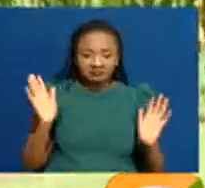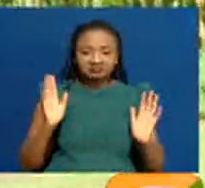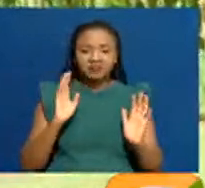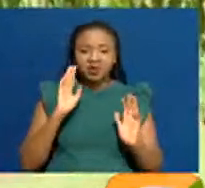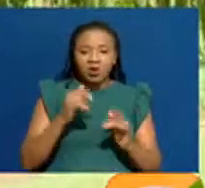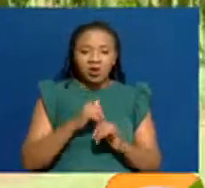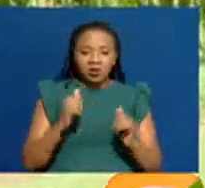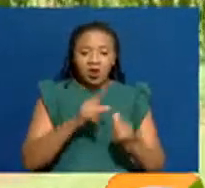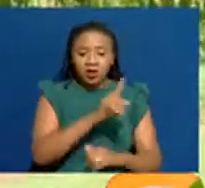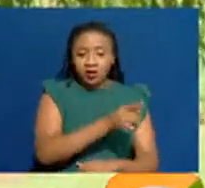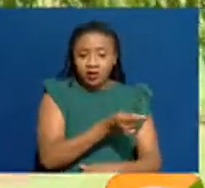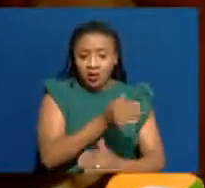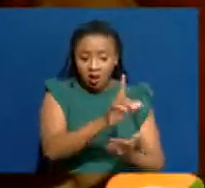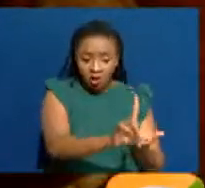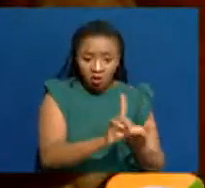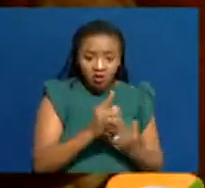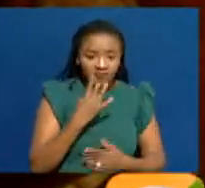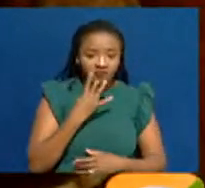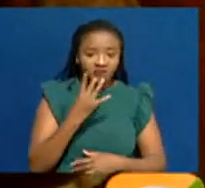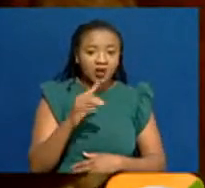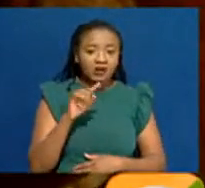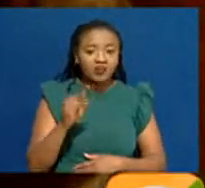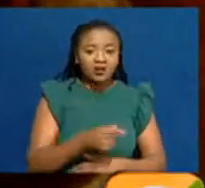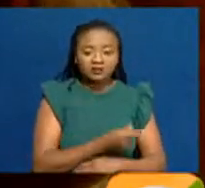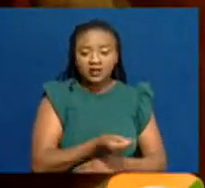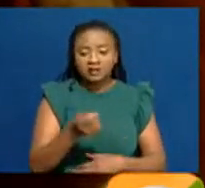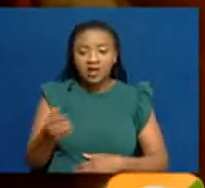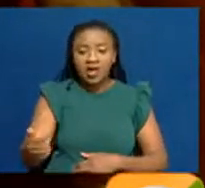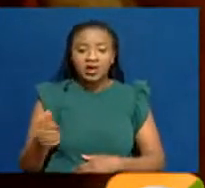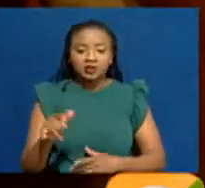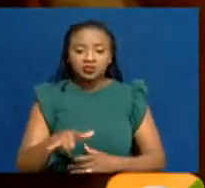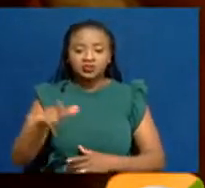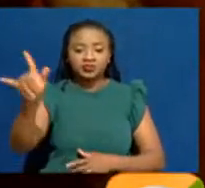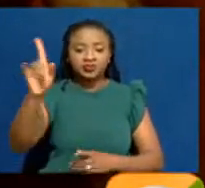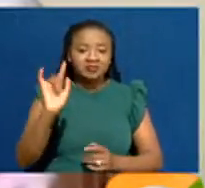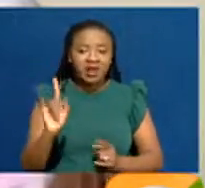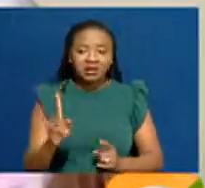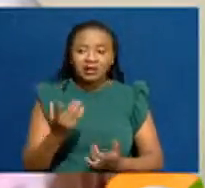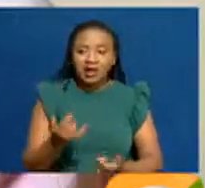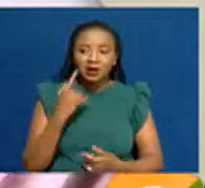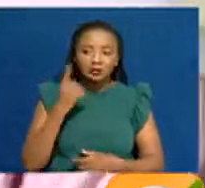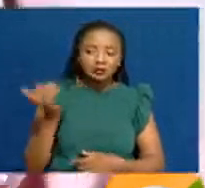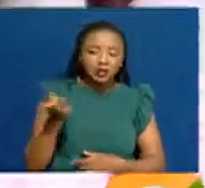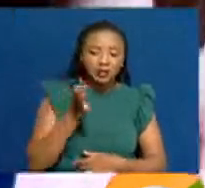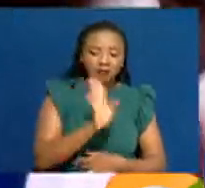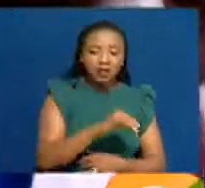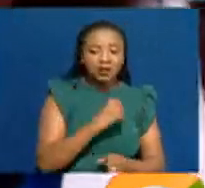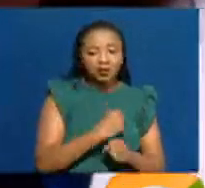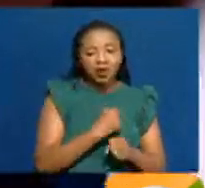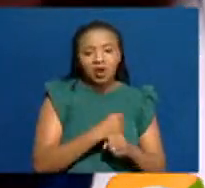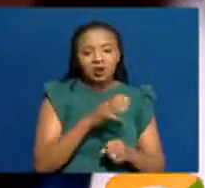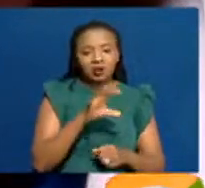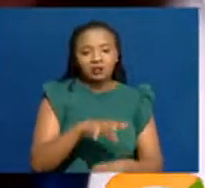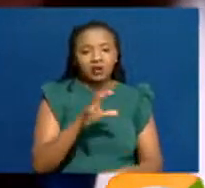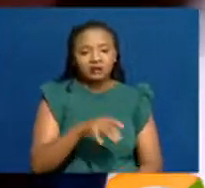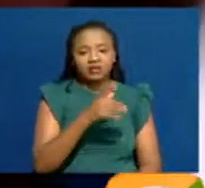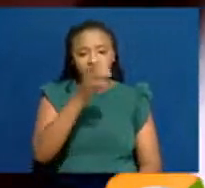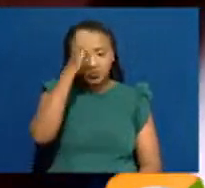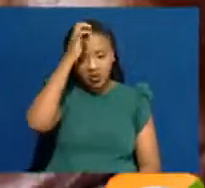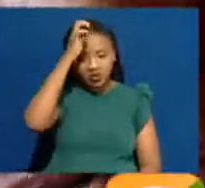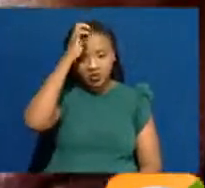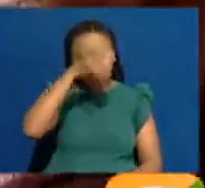shilingi 1,400. Sasa hana budi kurejelea kazi yake ya uchuuzi katika steni ya magari mjini